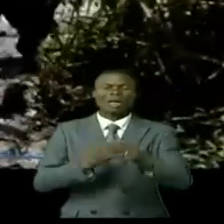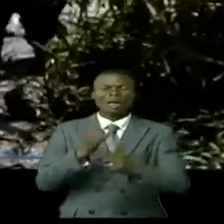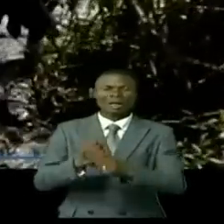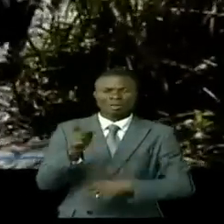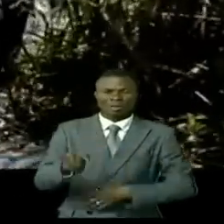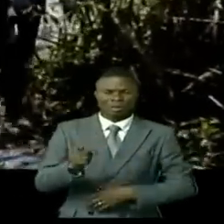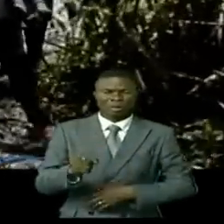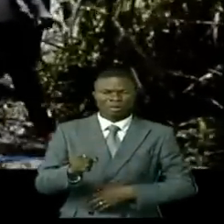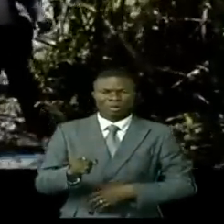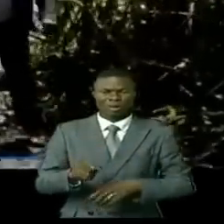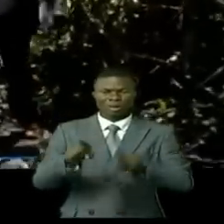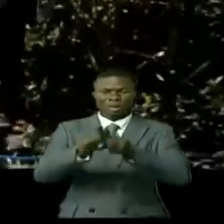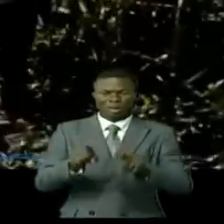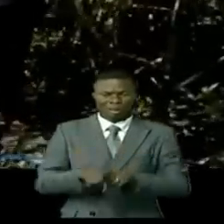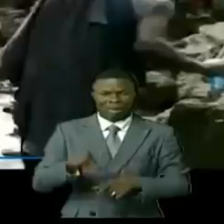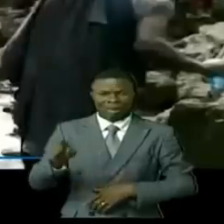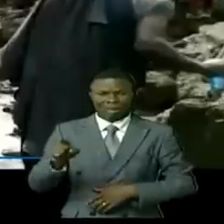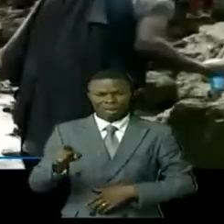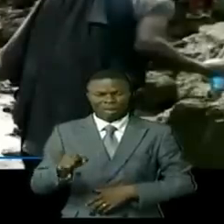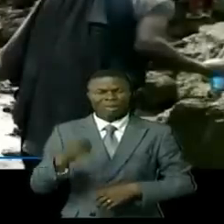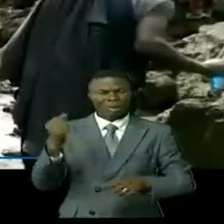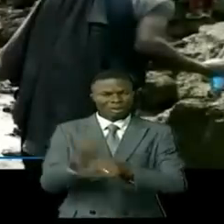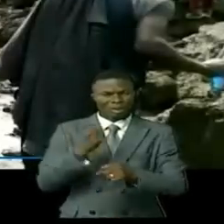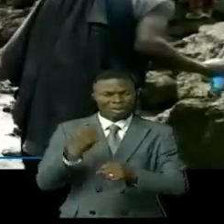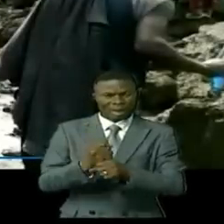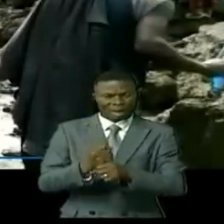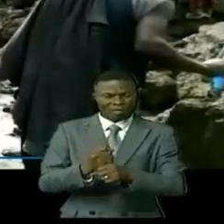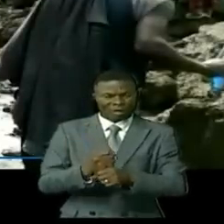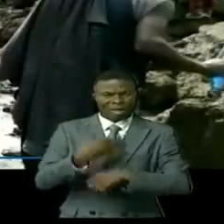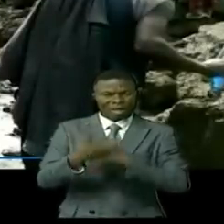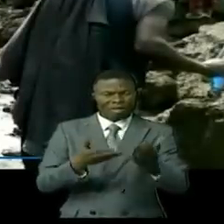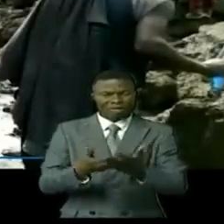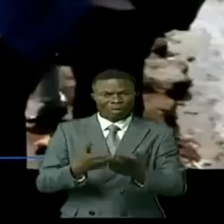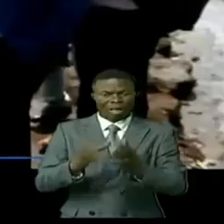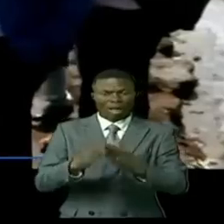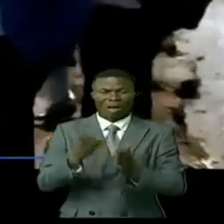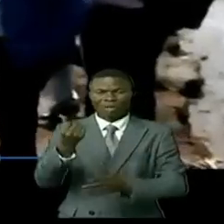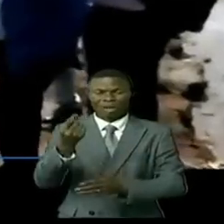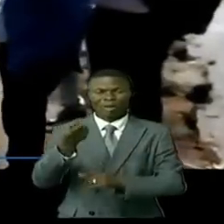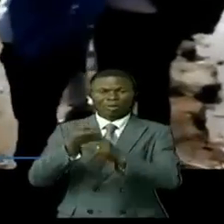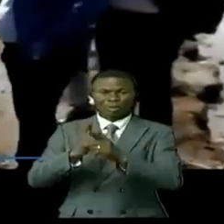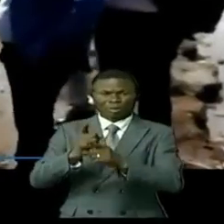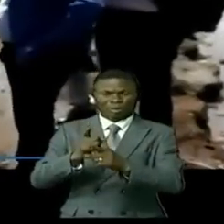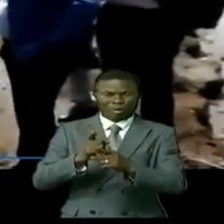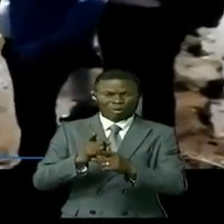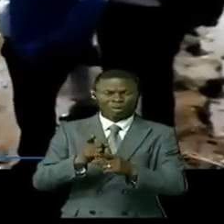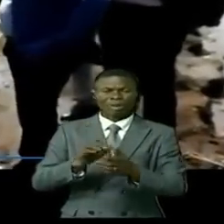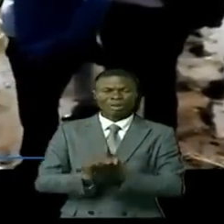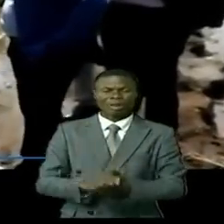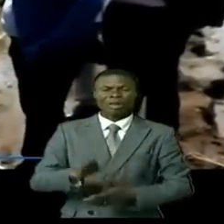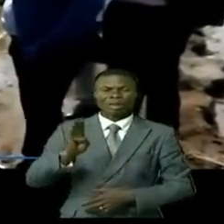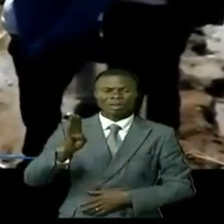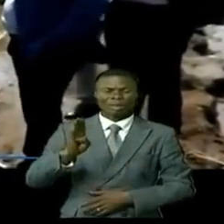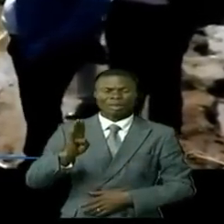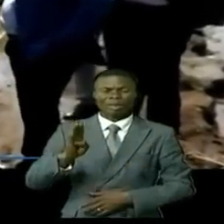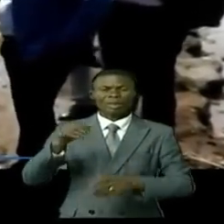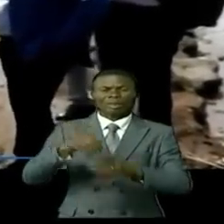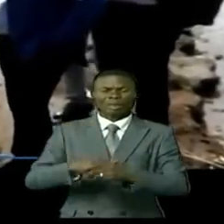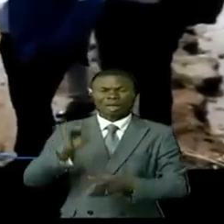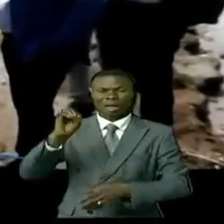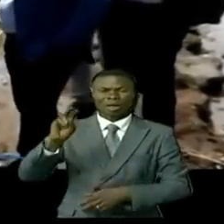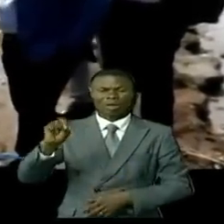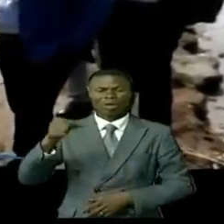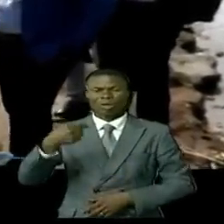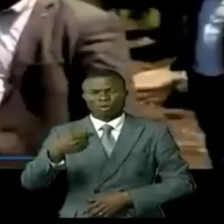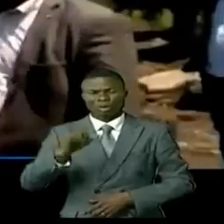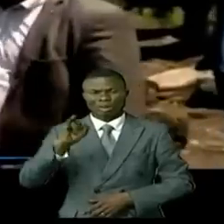et Partners, qui exécutera les travaux avec le financement du Global Hydro à travers l'ONG ICOPT,